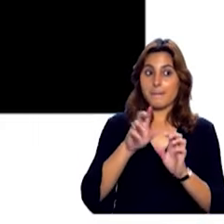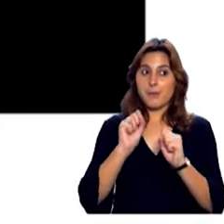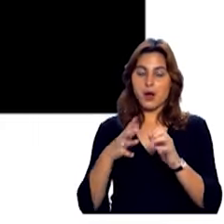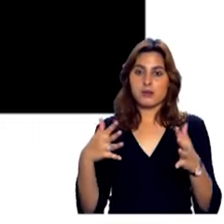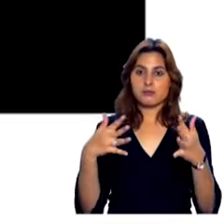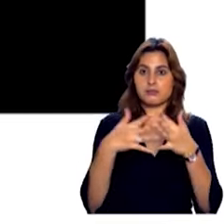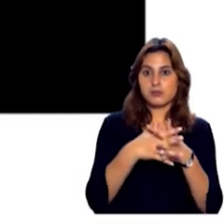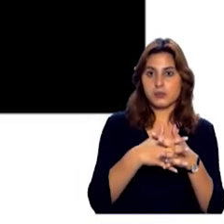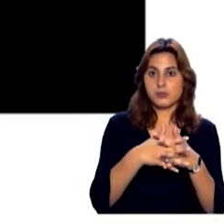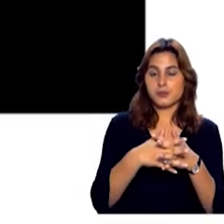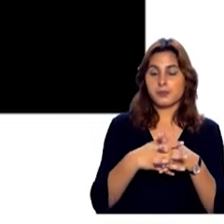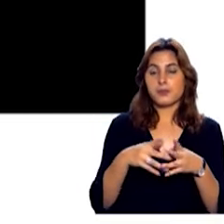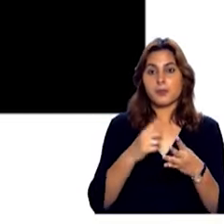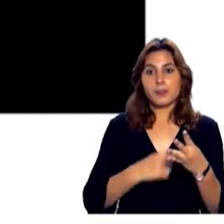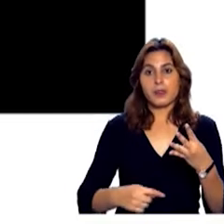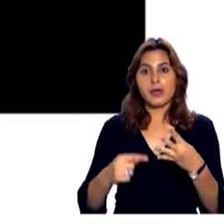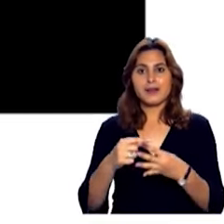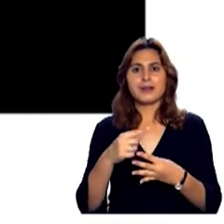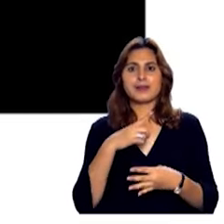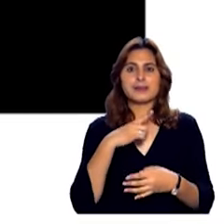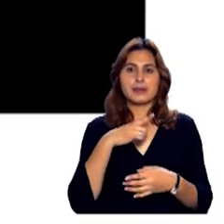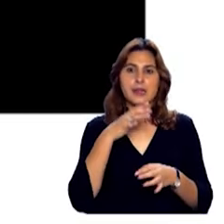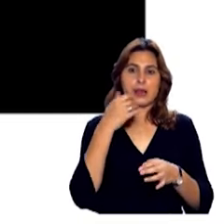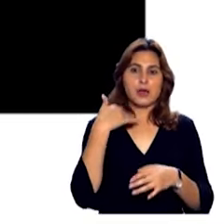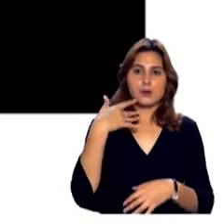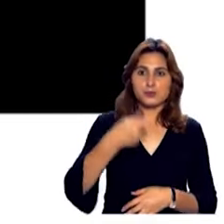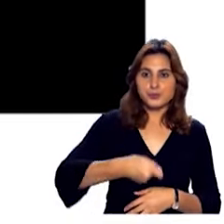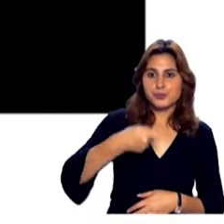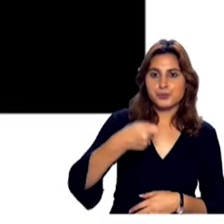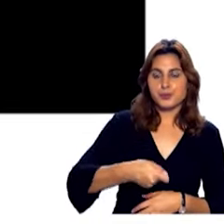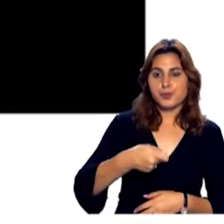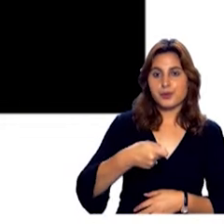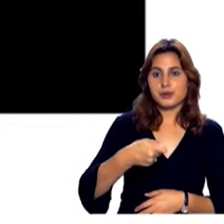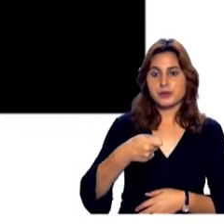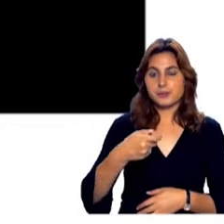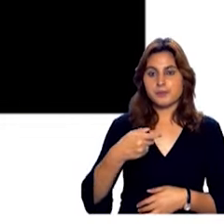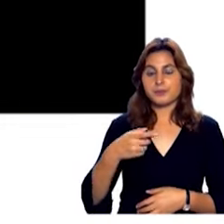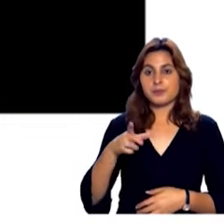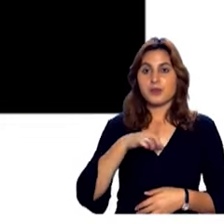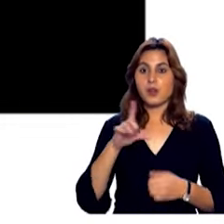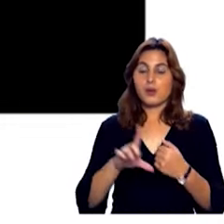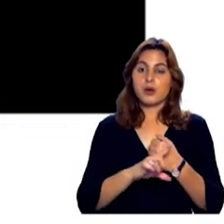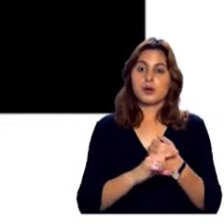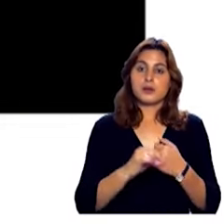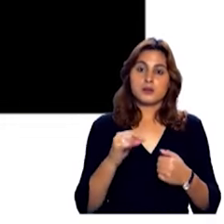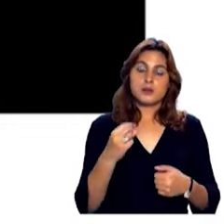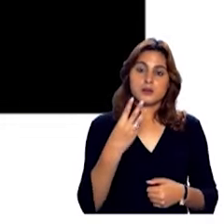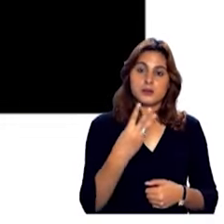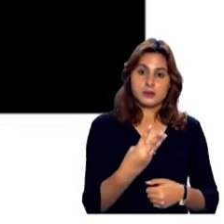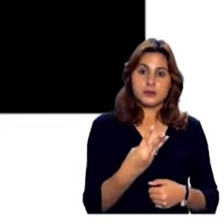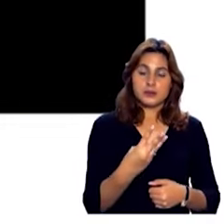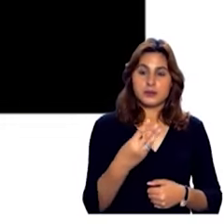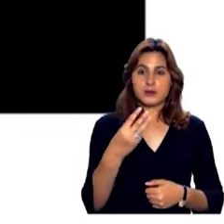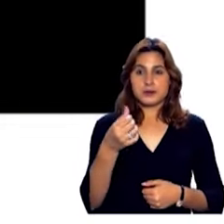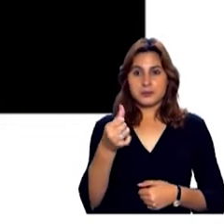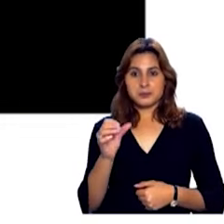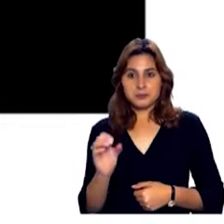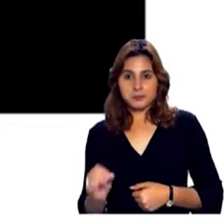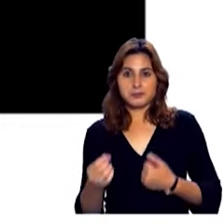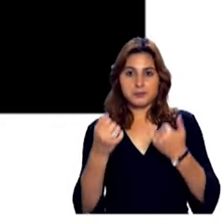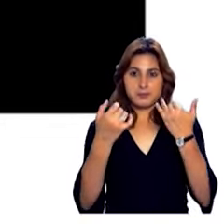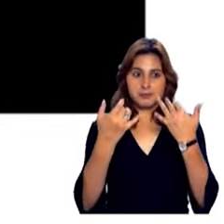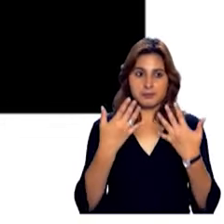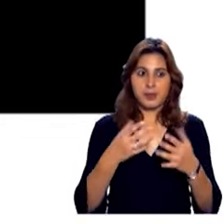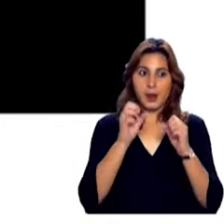e Giudice di ultima istanza l'articolo 360 prevede che possano essere impugn in cassazione tutte le